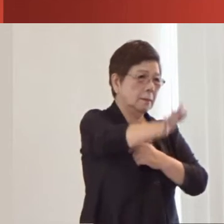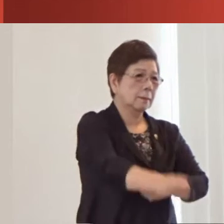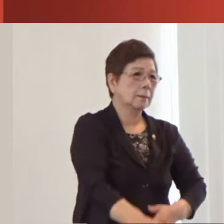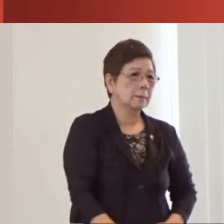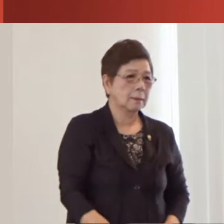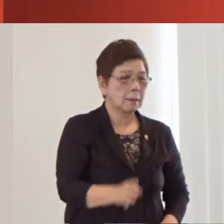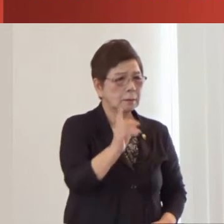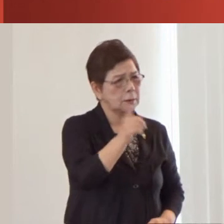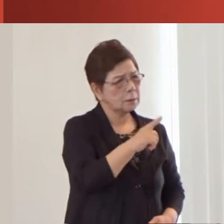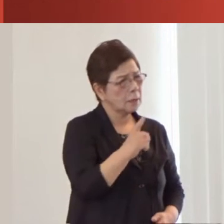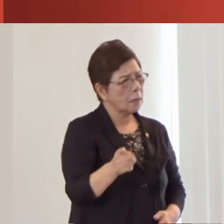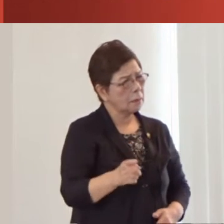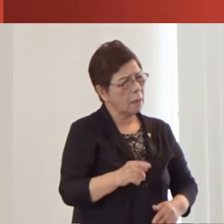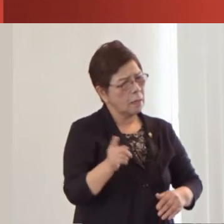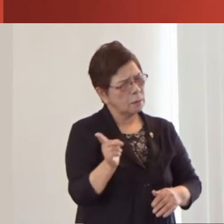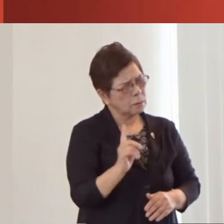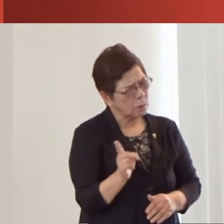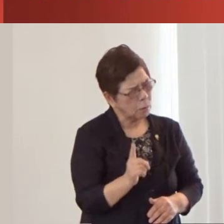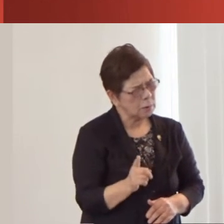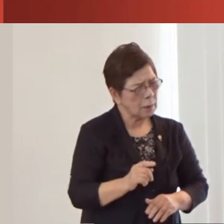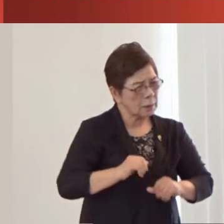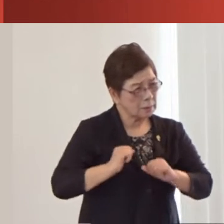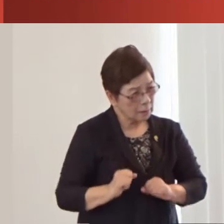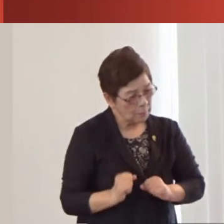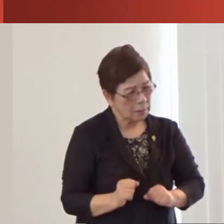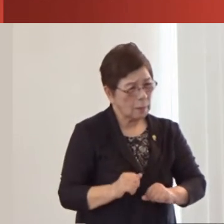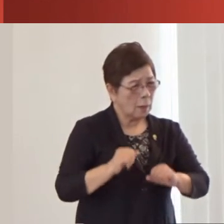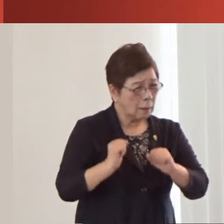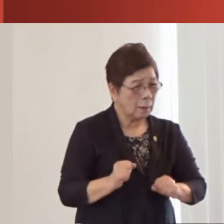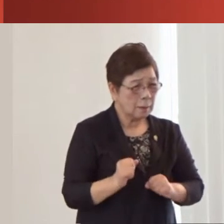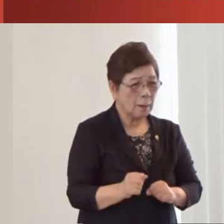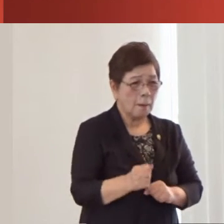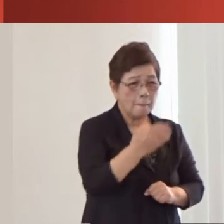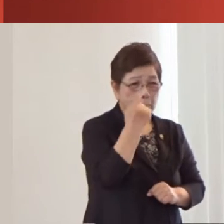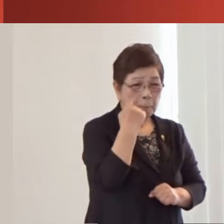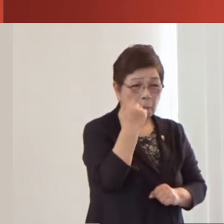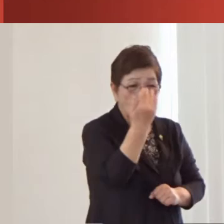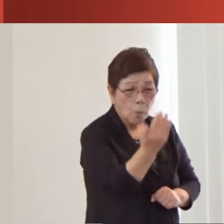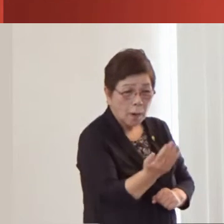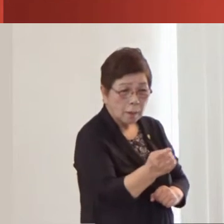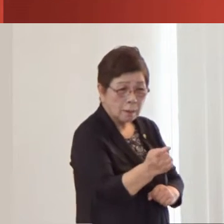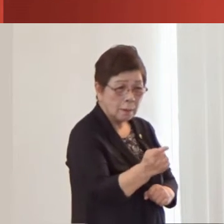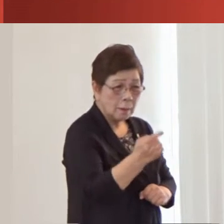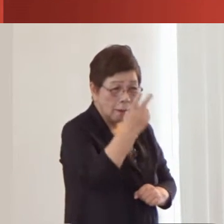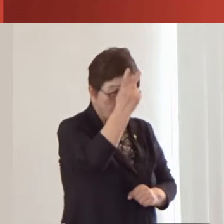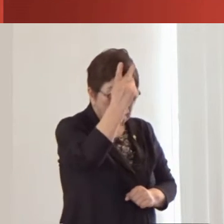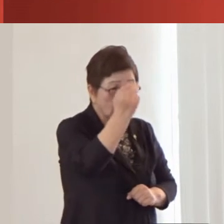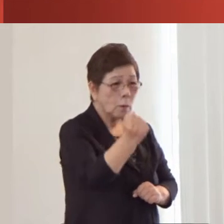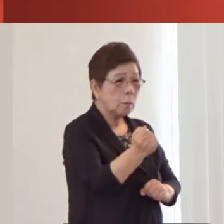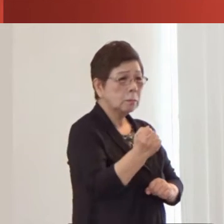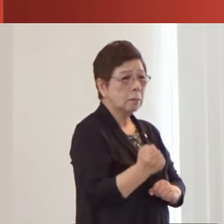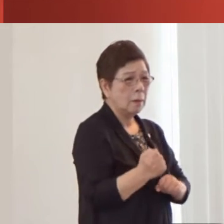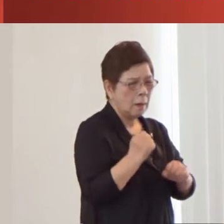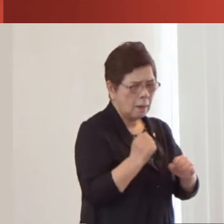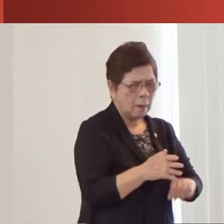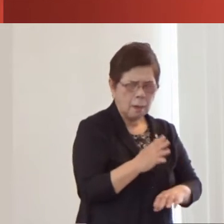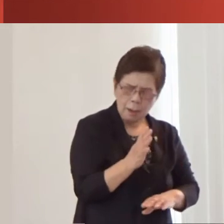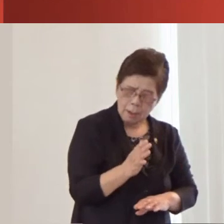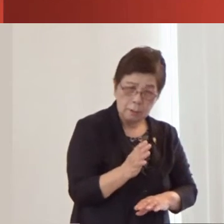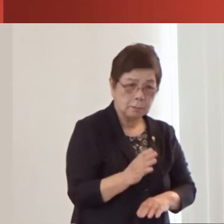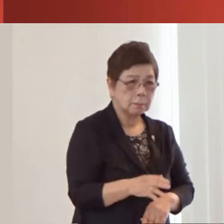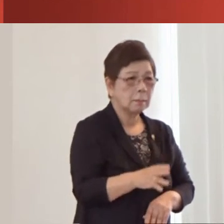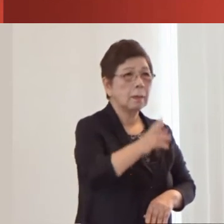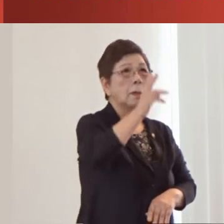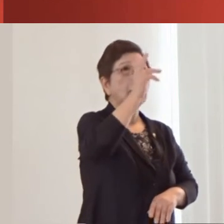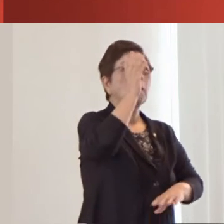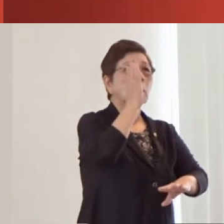ってもらえるものじゃないんです。もうそこまで目の前に神様を置いてくださっている。それをはい、ありがとうございますと受け取るだ